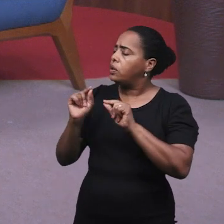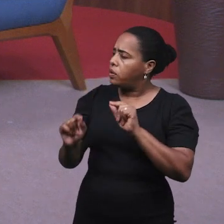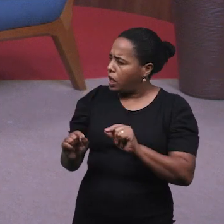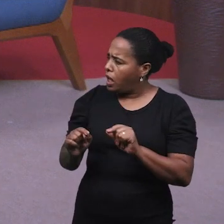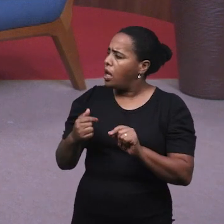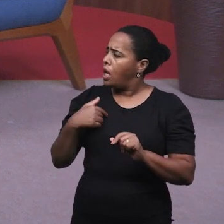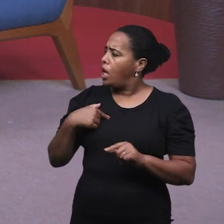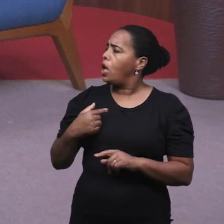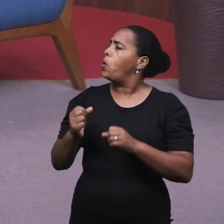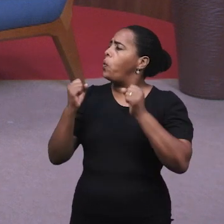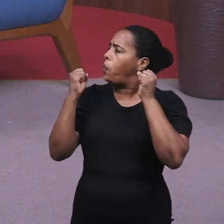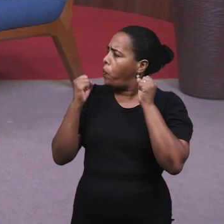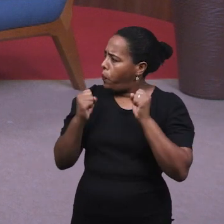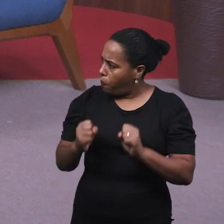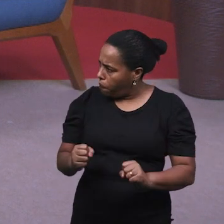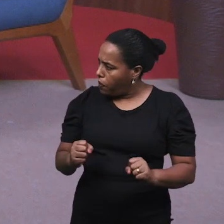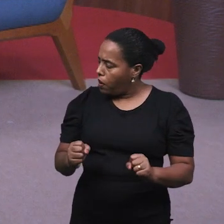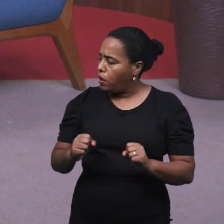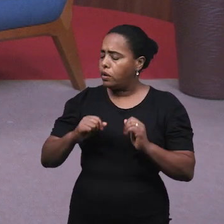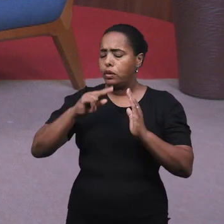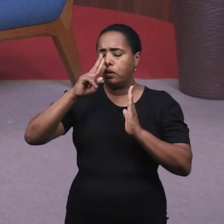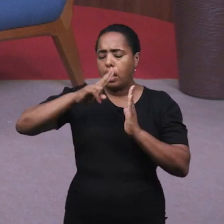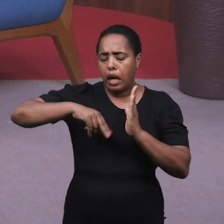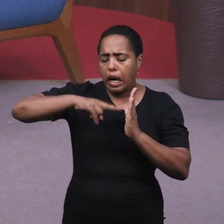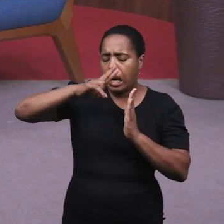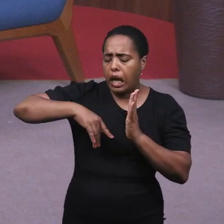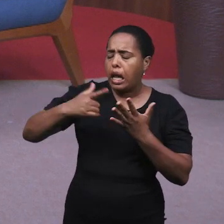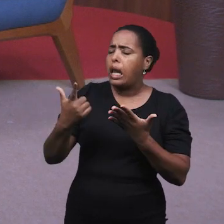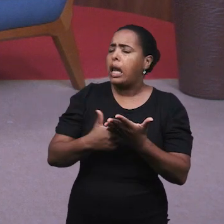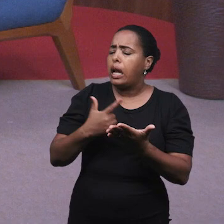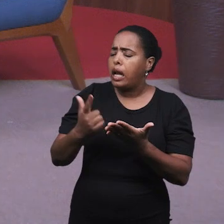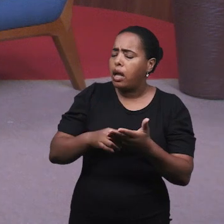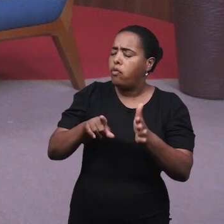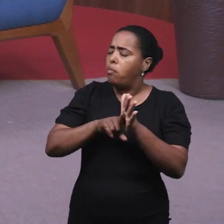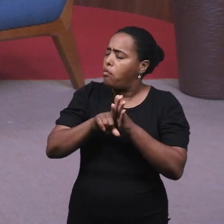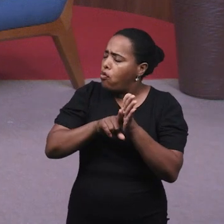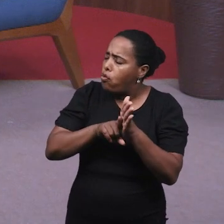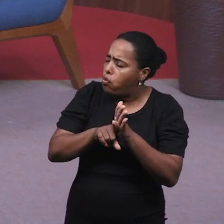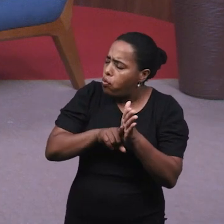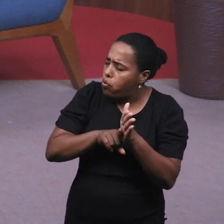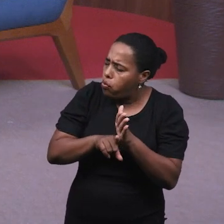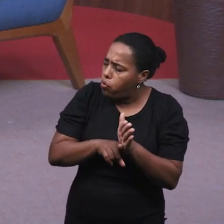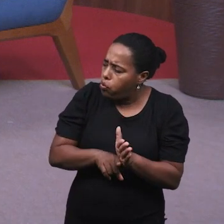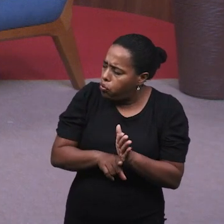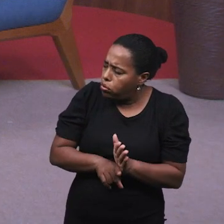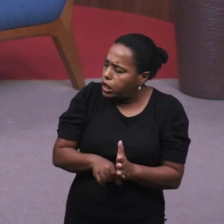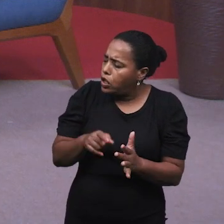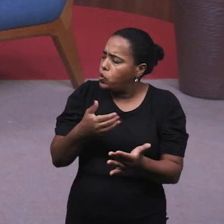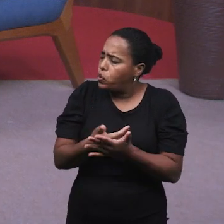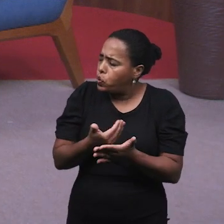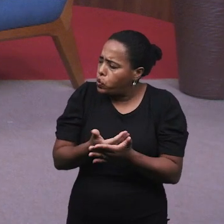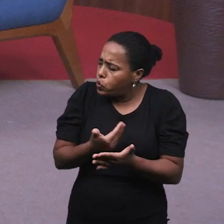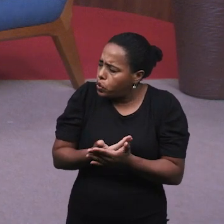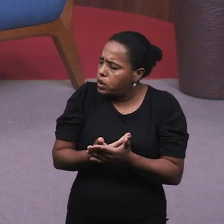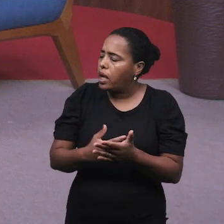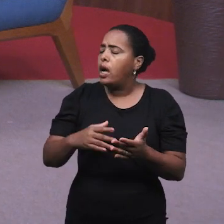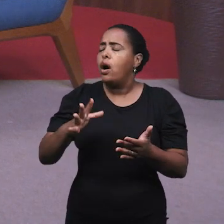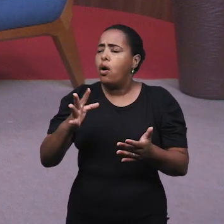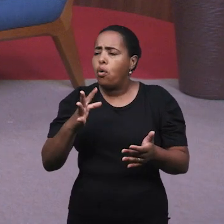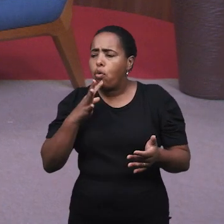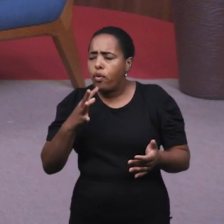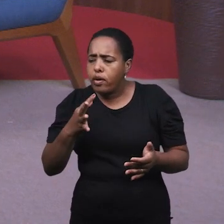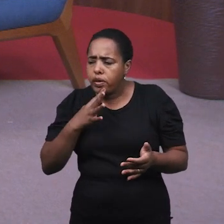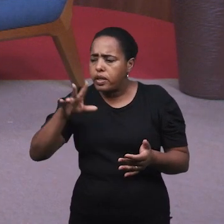autre mot, c'est que je peux lire des livres, faire des recherches, étudier,